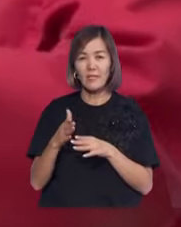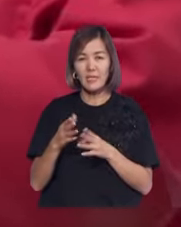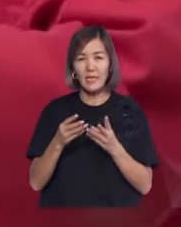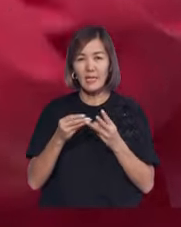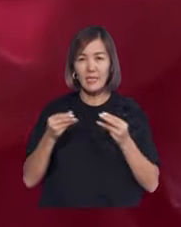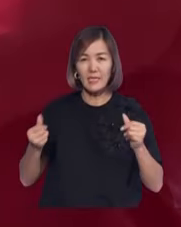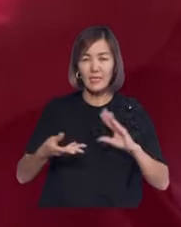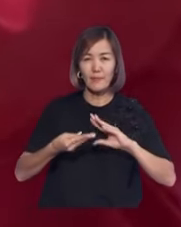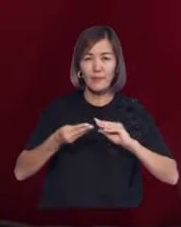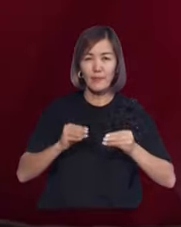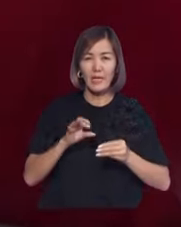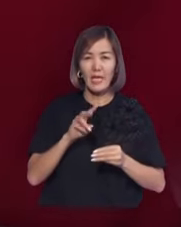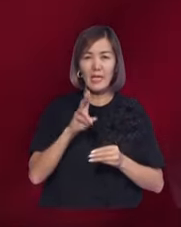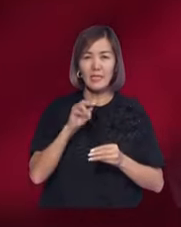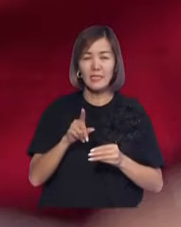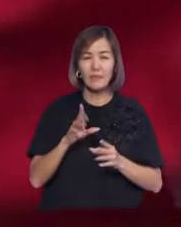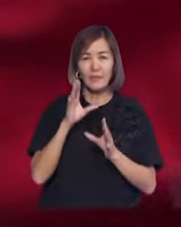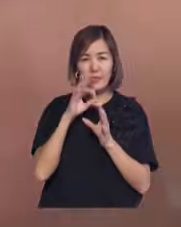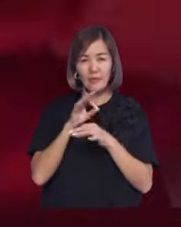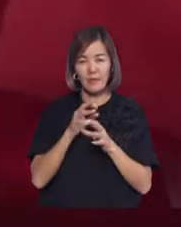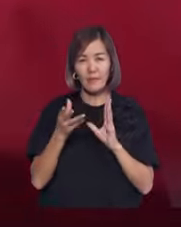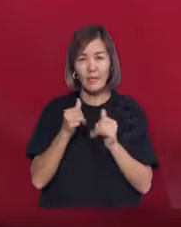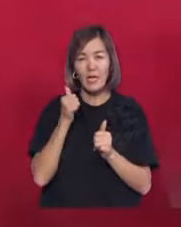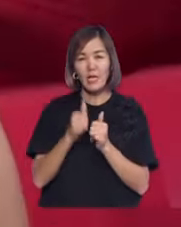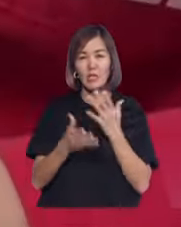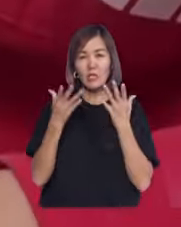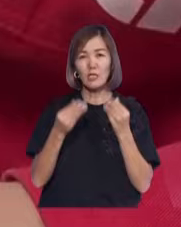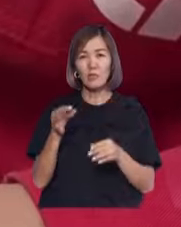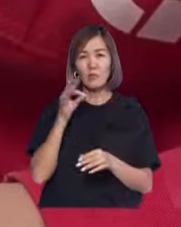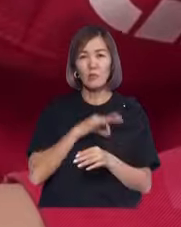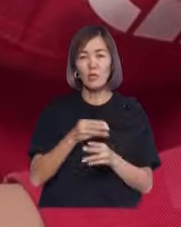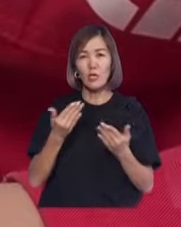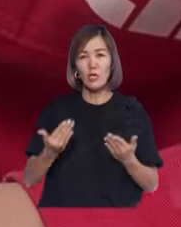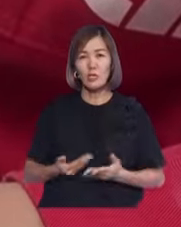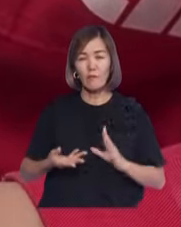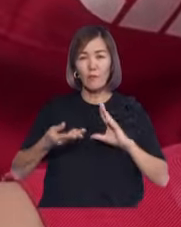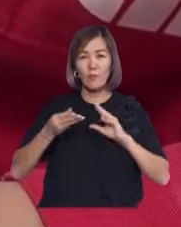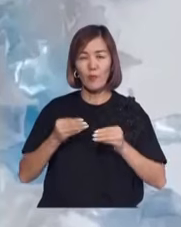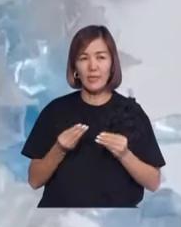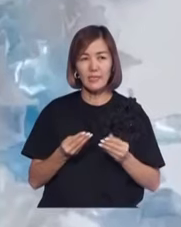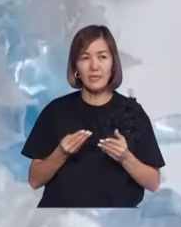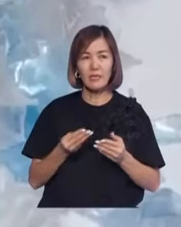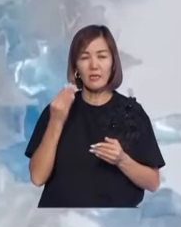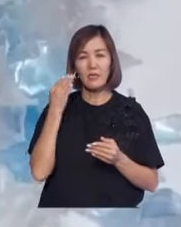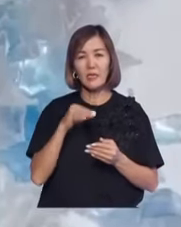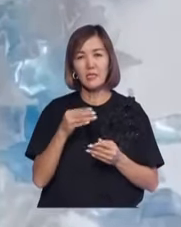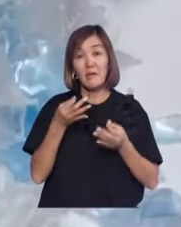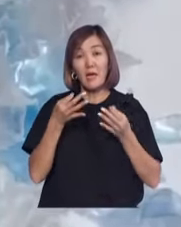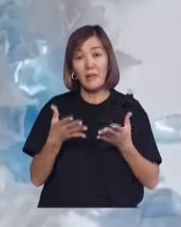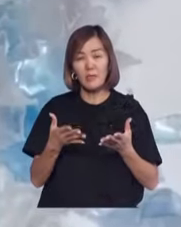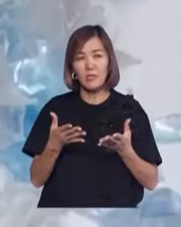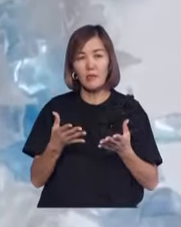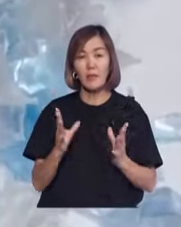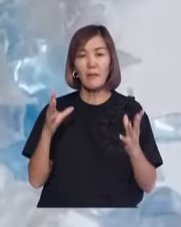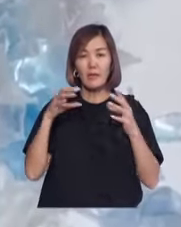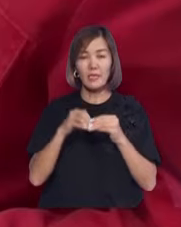разлагающий пластик энзим. Тесты показали, что в повседневном использовании живой пластик проявил схожие качества с обычным, а при